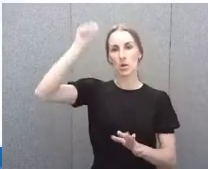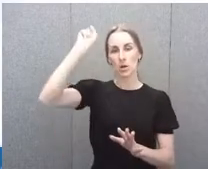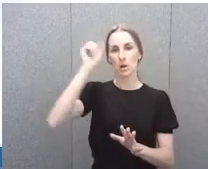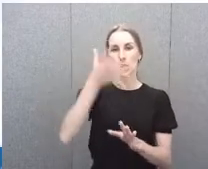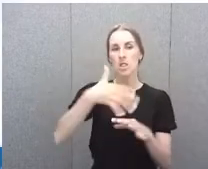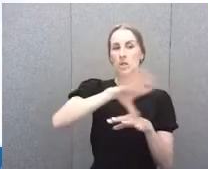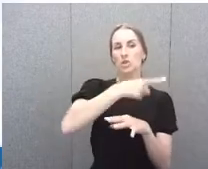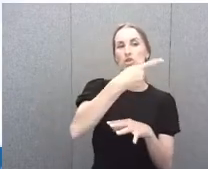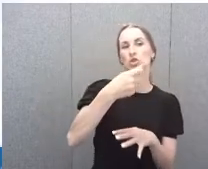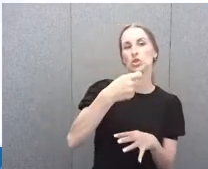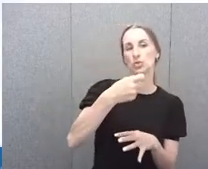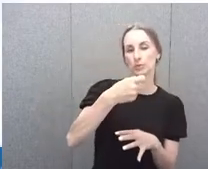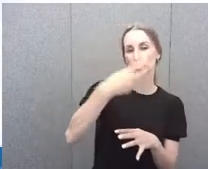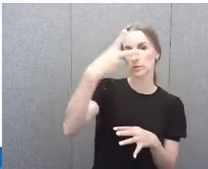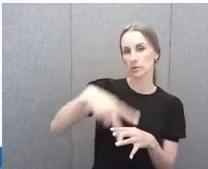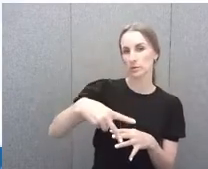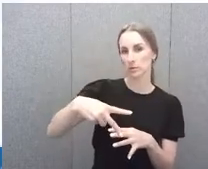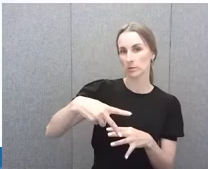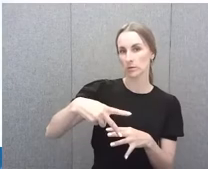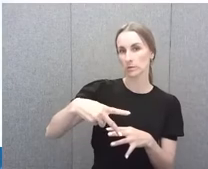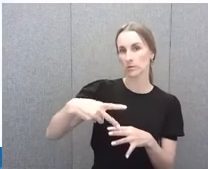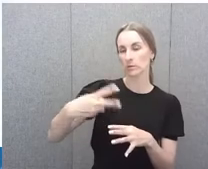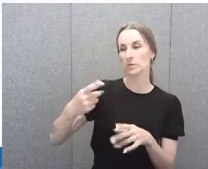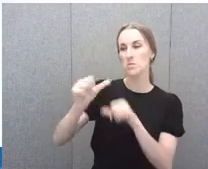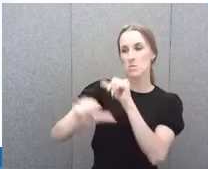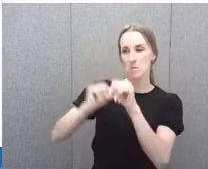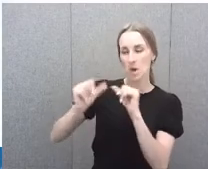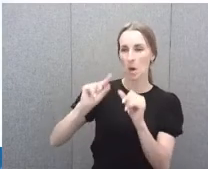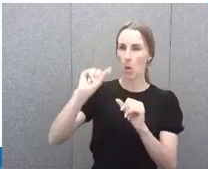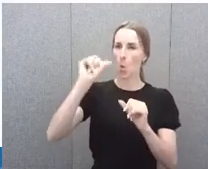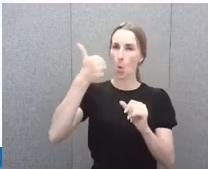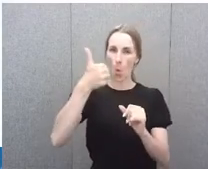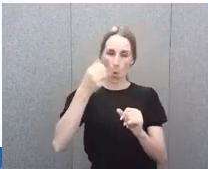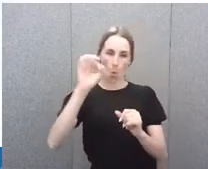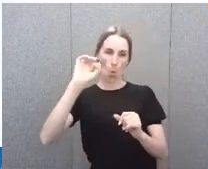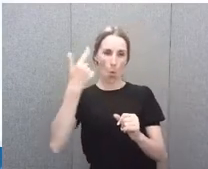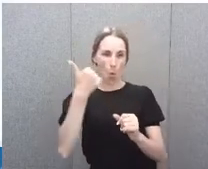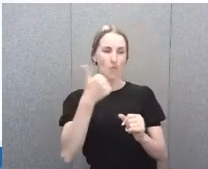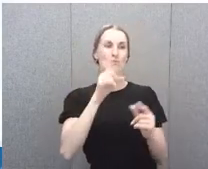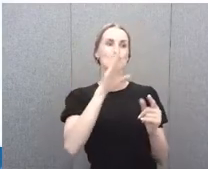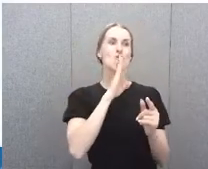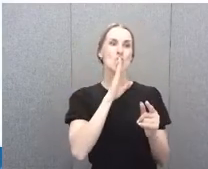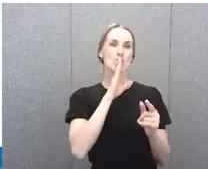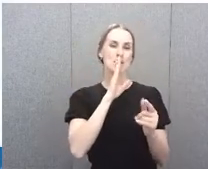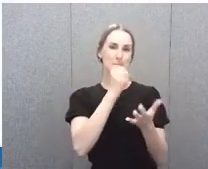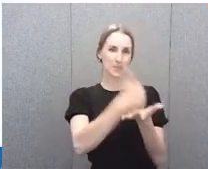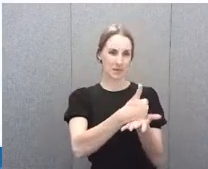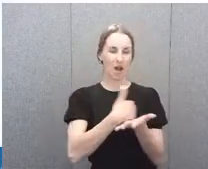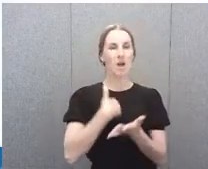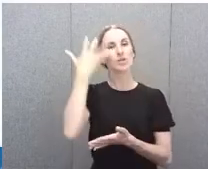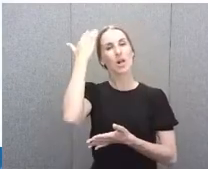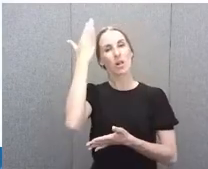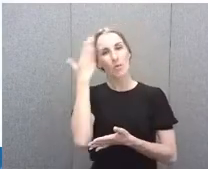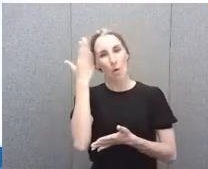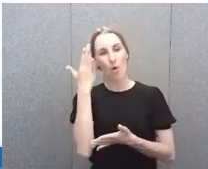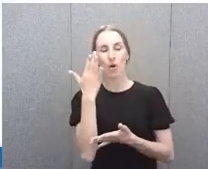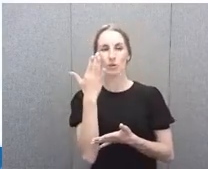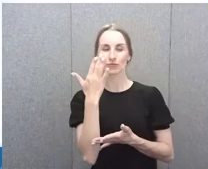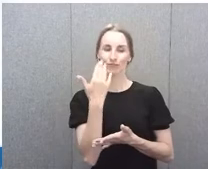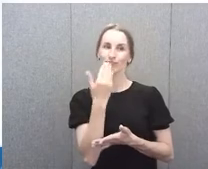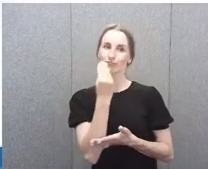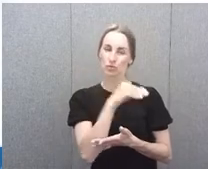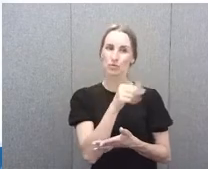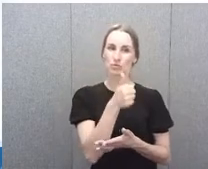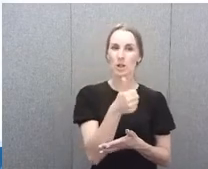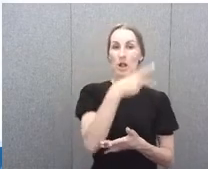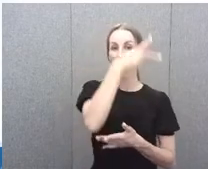партии социал-демократов, которые за 120 лет своего существования первый раз выбрали женщину-председателя. И